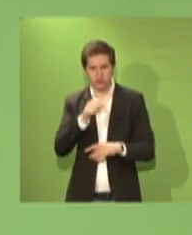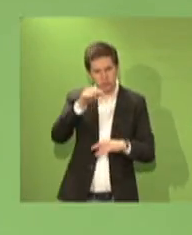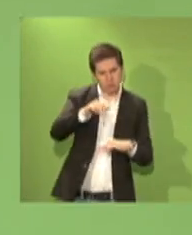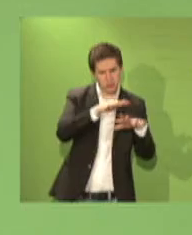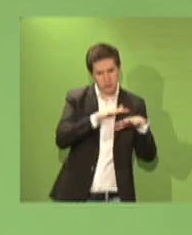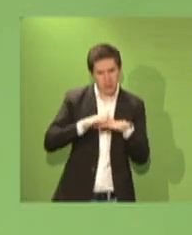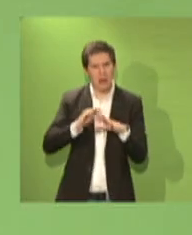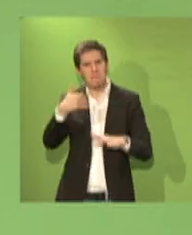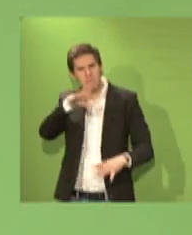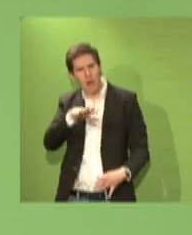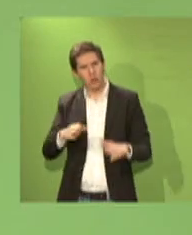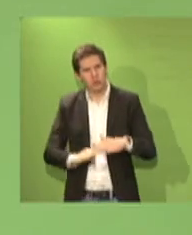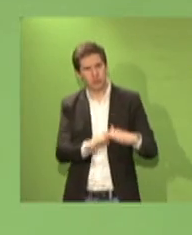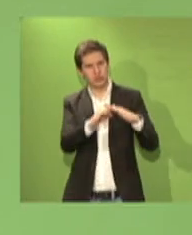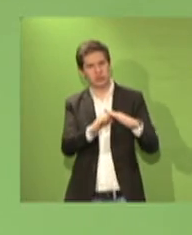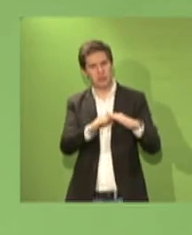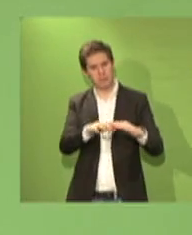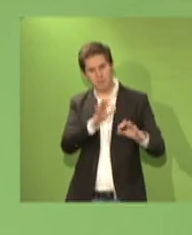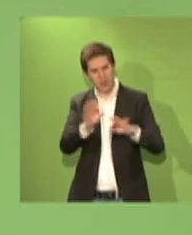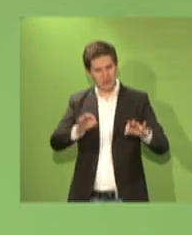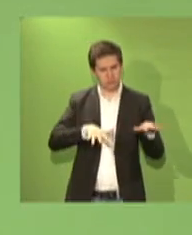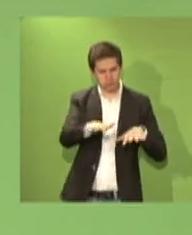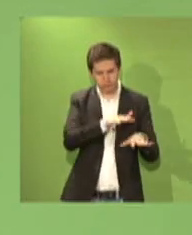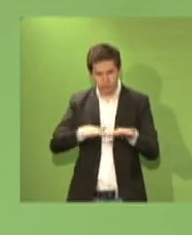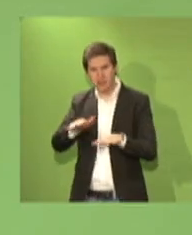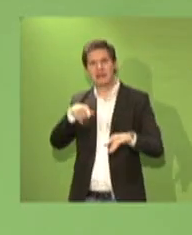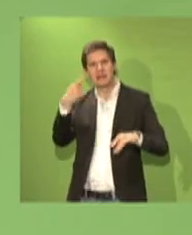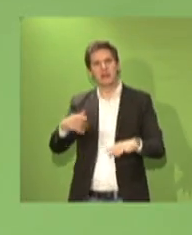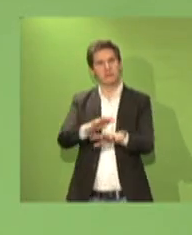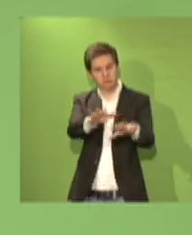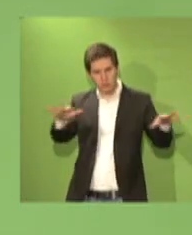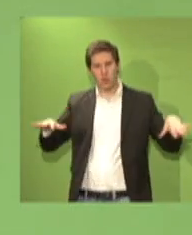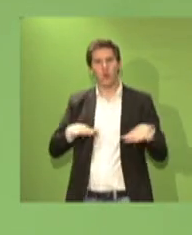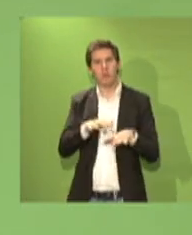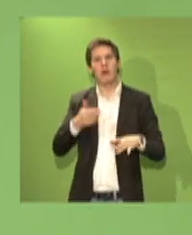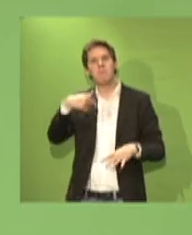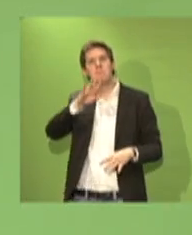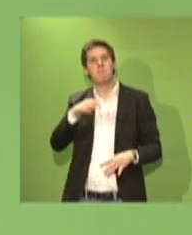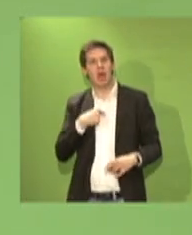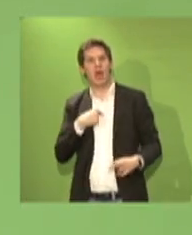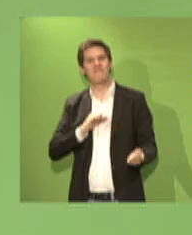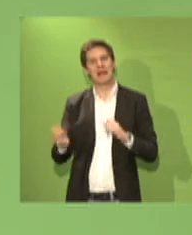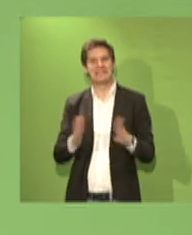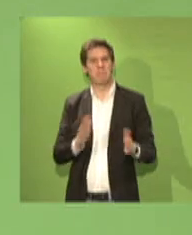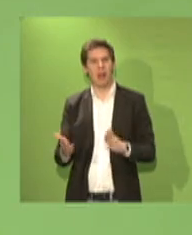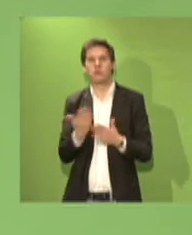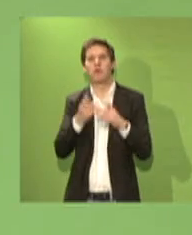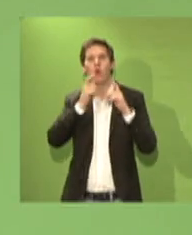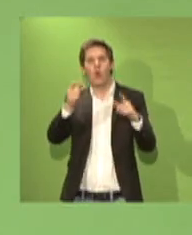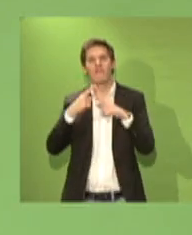verstärken, dass wir darum herum aber flexible Strukturen schaffen, zum Beispiel mit Ruftaxisystemen, zum Beispiel